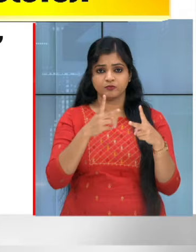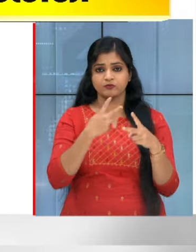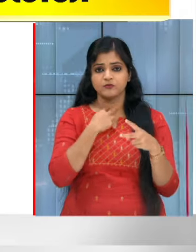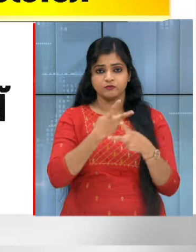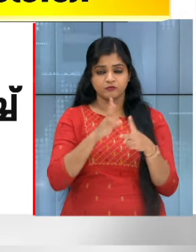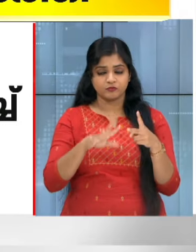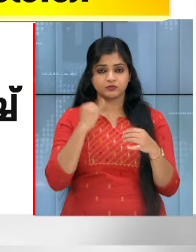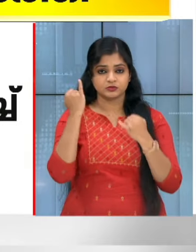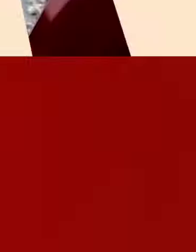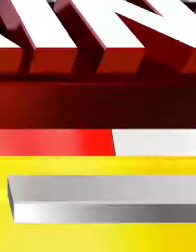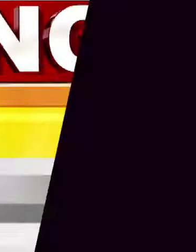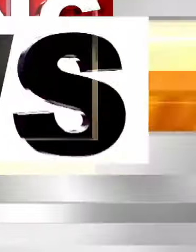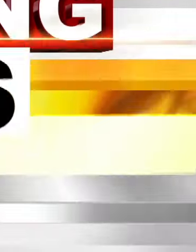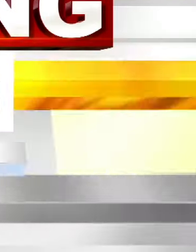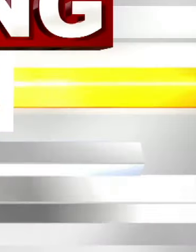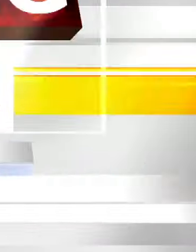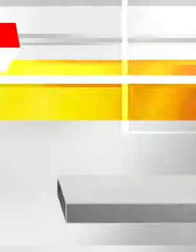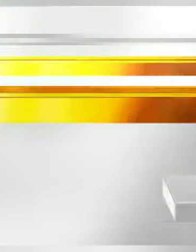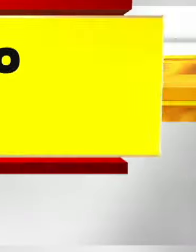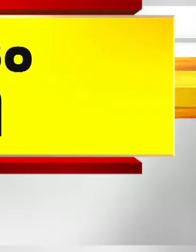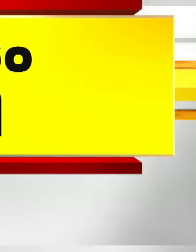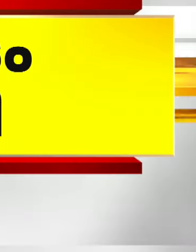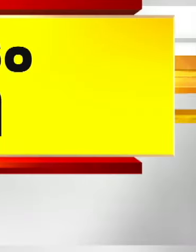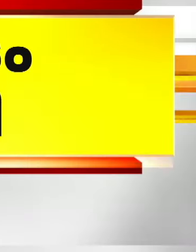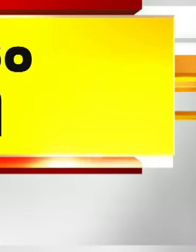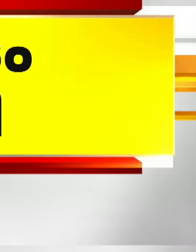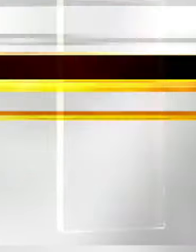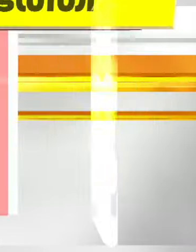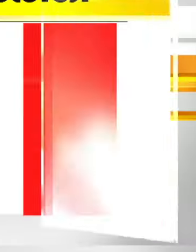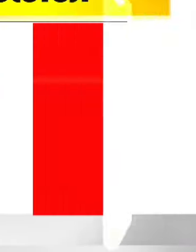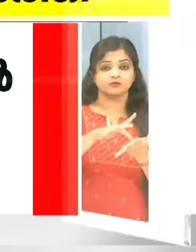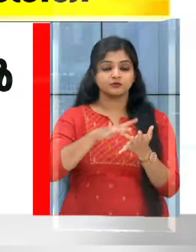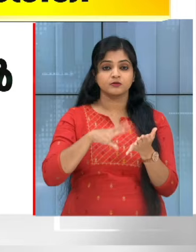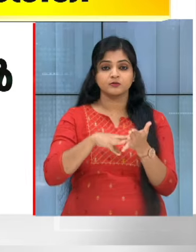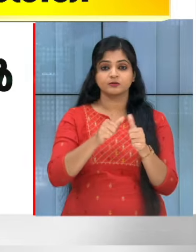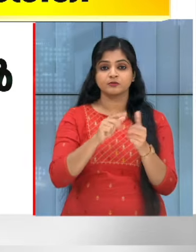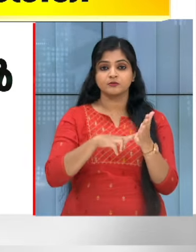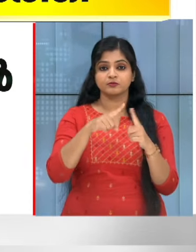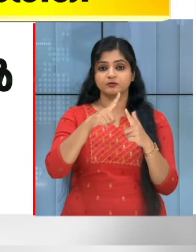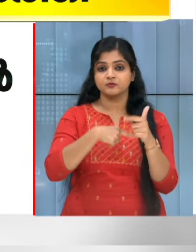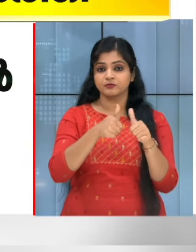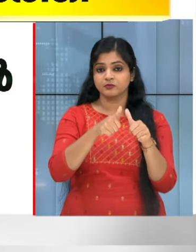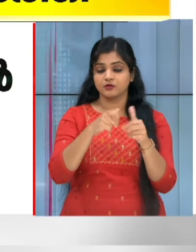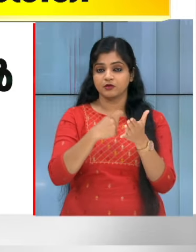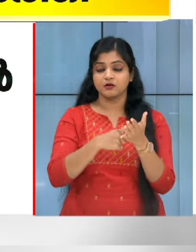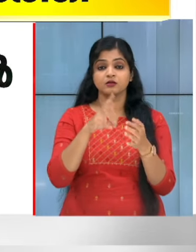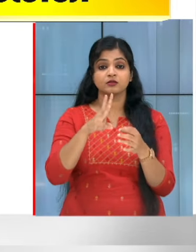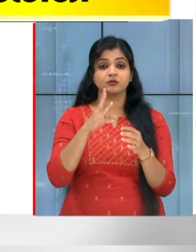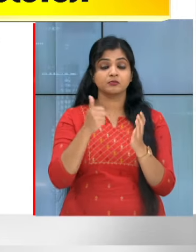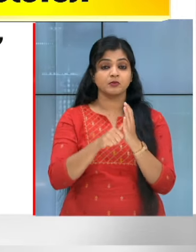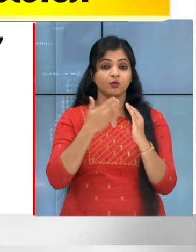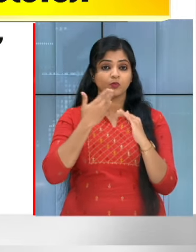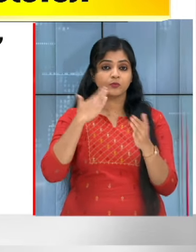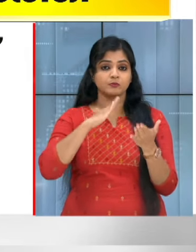ഗോകുൽ, ശരി, ശ്യാം ആണ് വിവരങ്ങൾ നൽകിയത്. പത്തനംതിട്ട മണിയാറിലാണ് 3 മാസത്തോളം പഴക്കമുള്ള അസ്ഥികൂടം